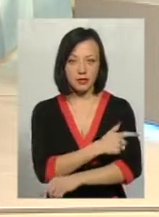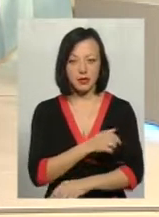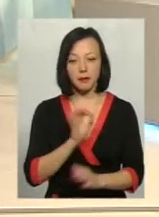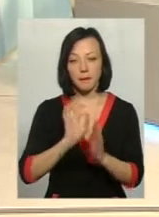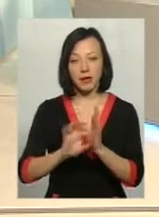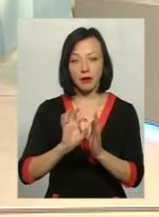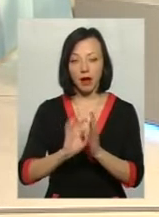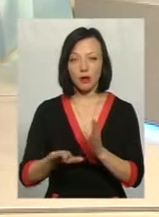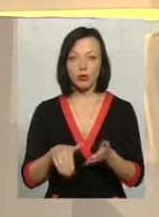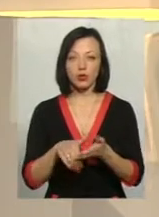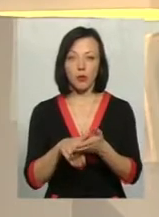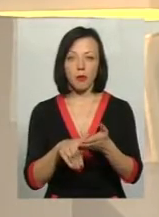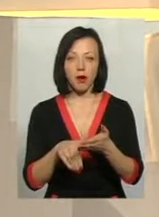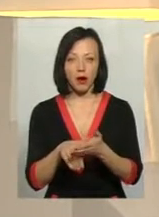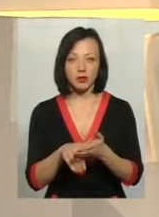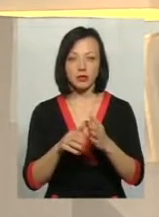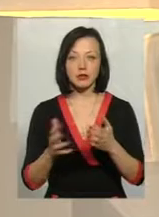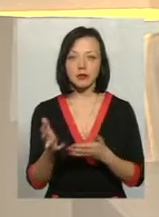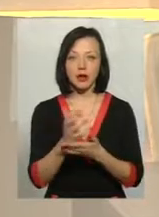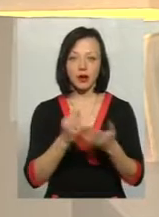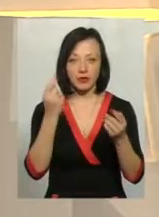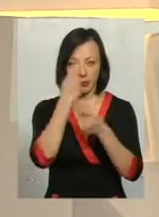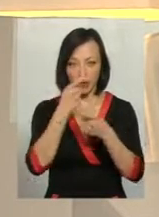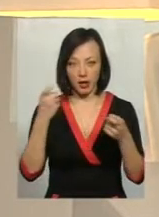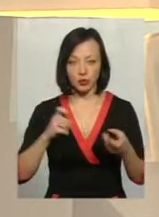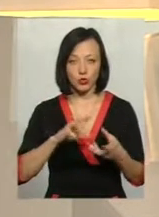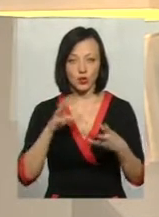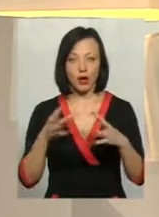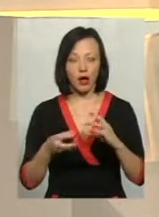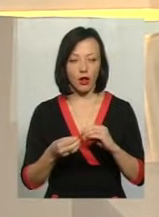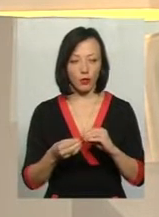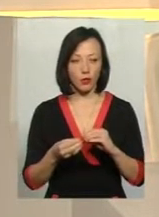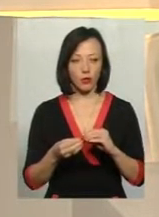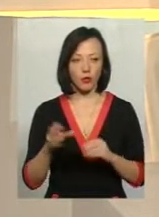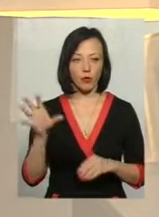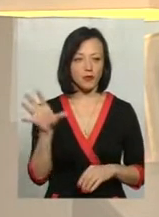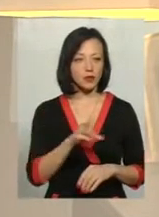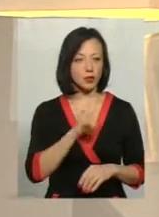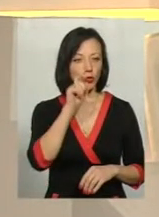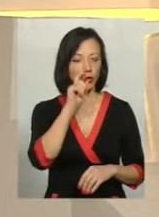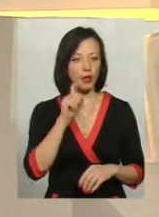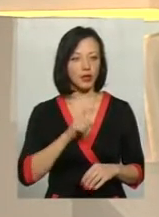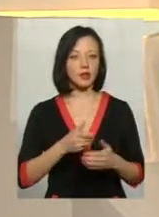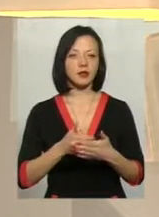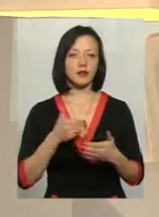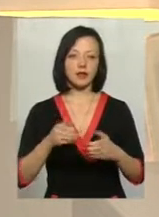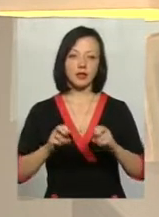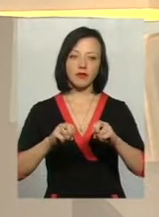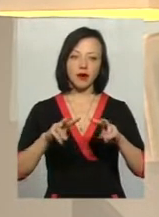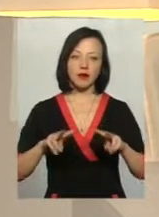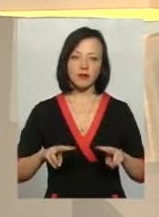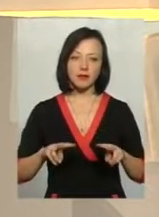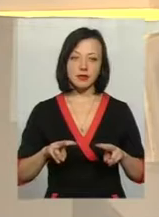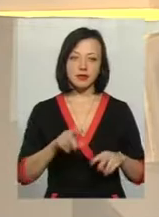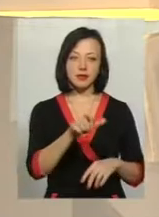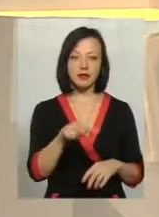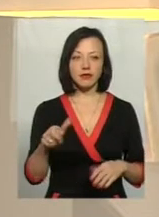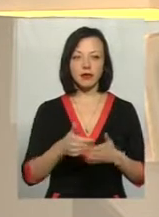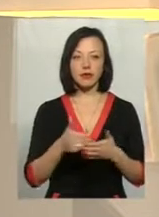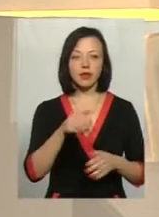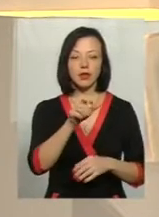підказують, допомагають, збирають інформацію загалом по всій Україні від фахівців, від людей,